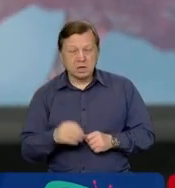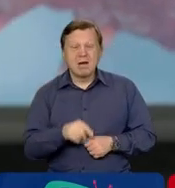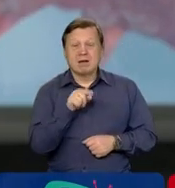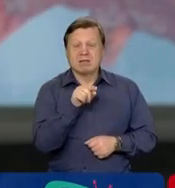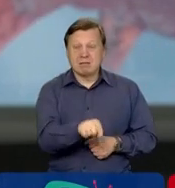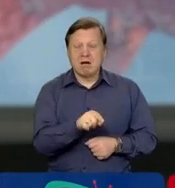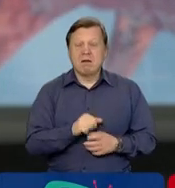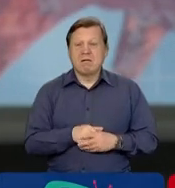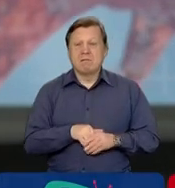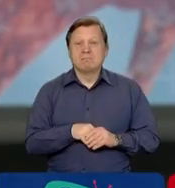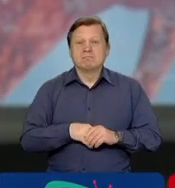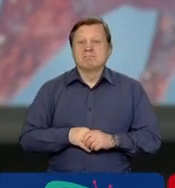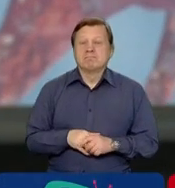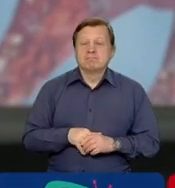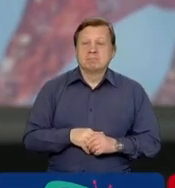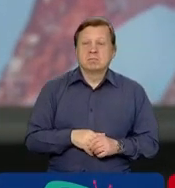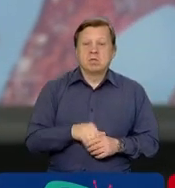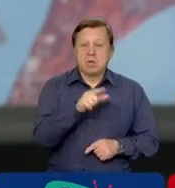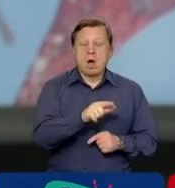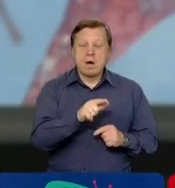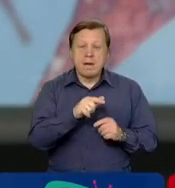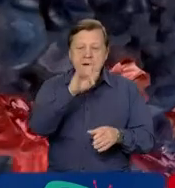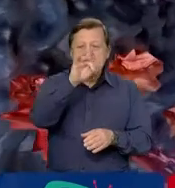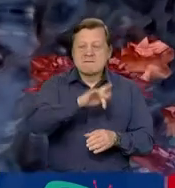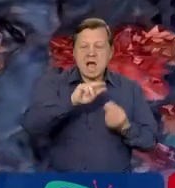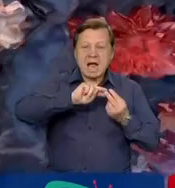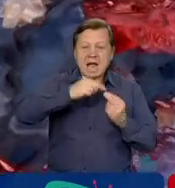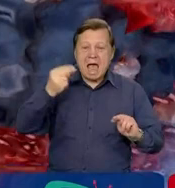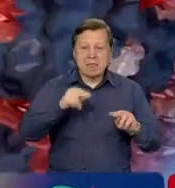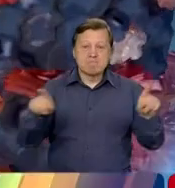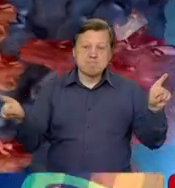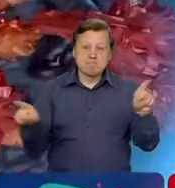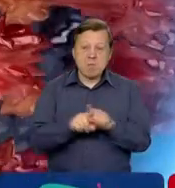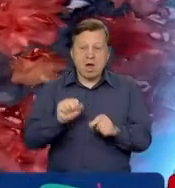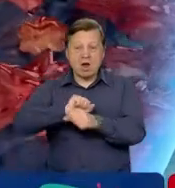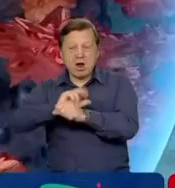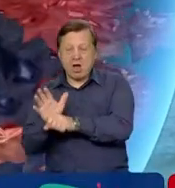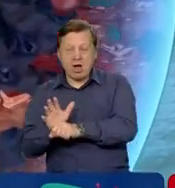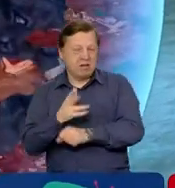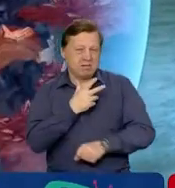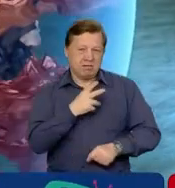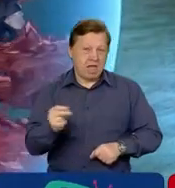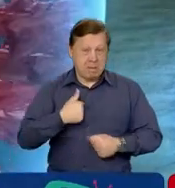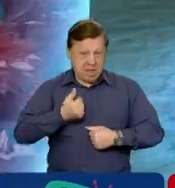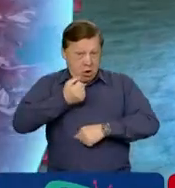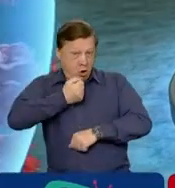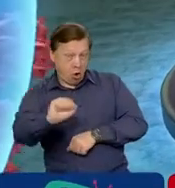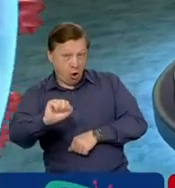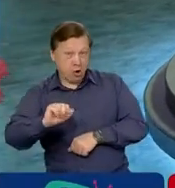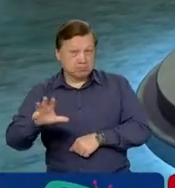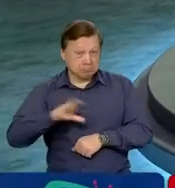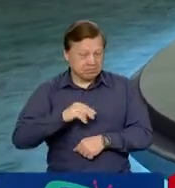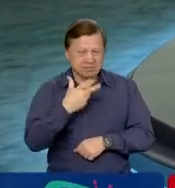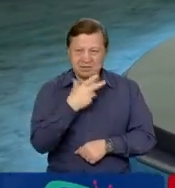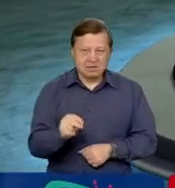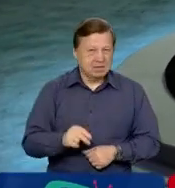mają takiej podobnej struktury antygenowej, abyśmy dzięki temu się mogli uodpornić. Wiemy, że obecny koronawirus